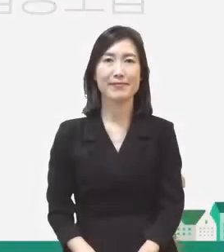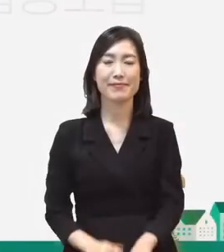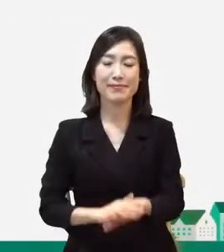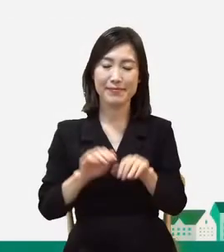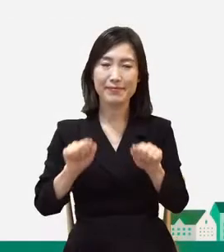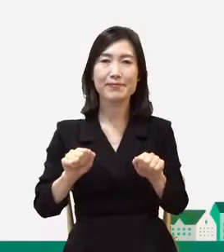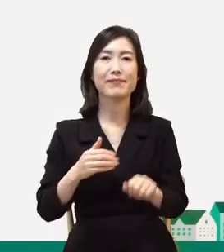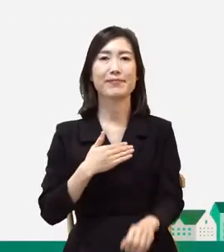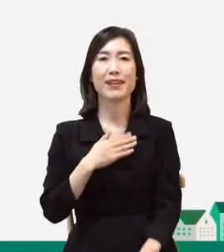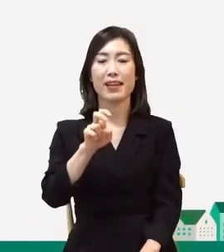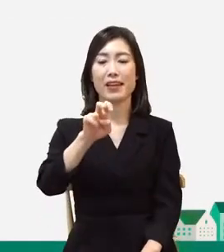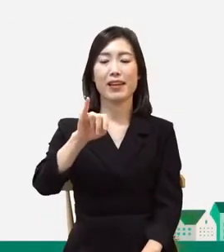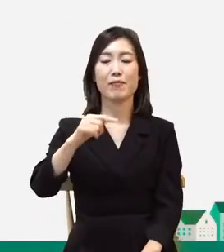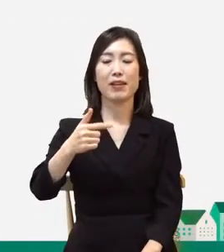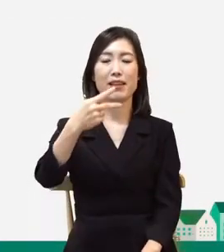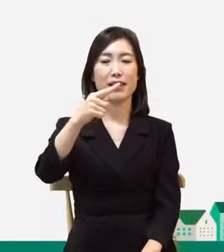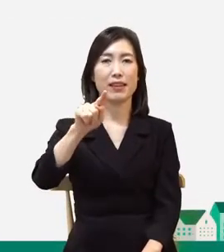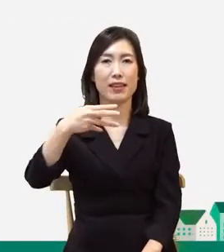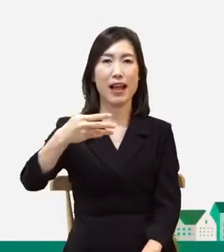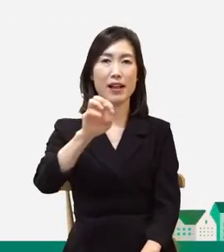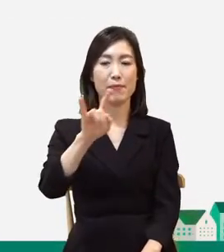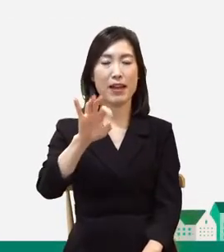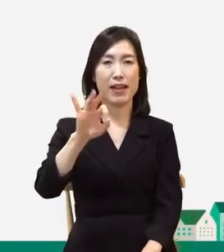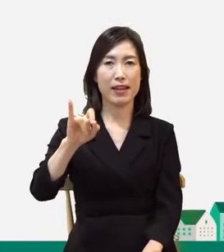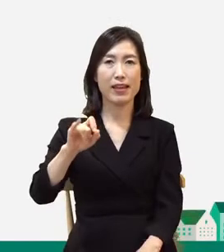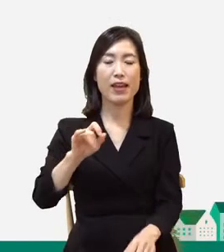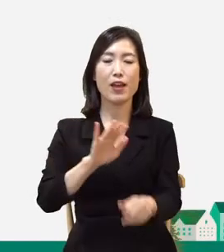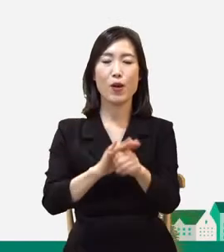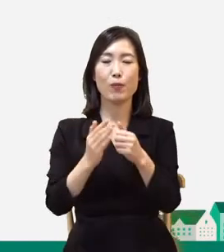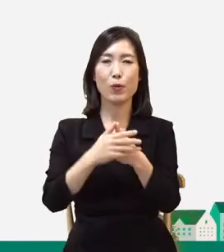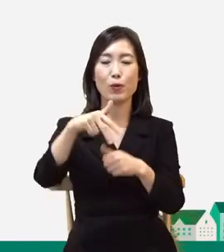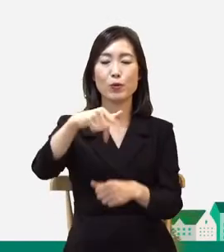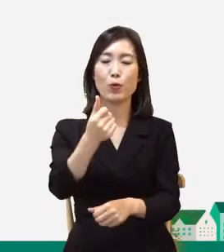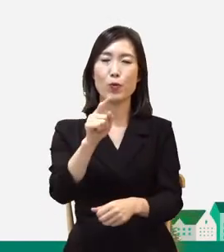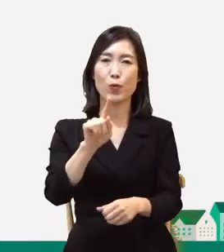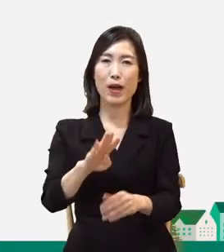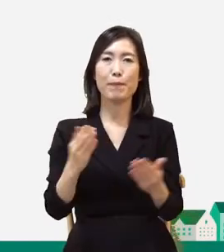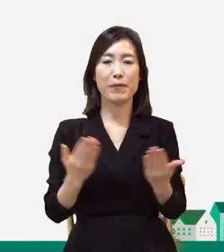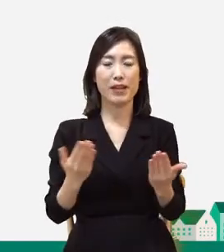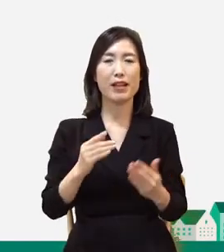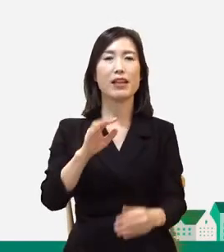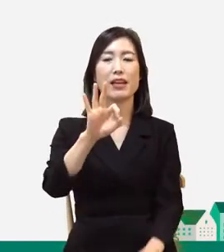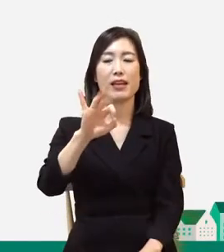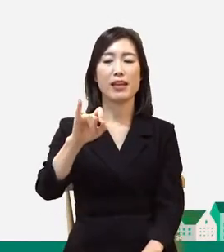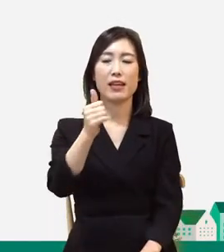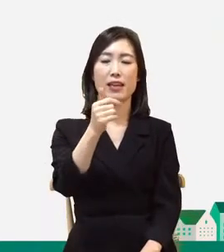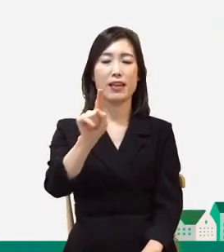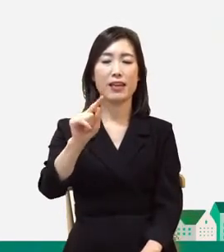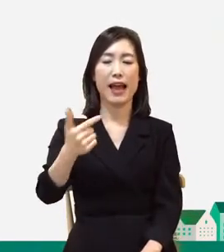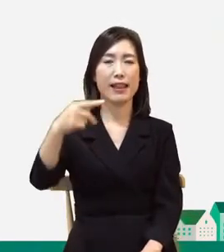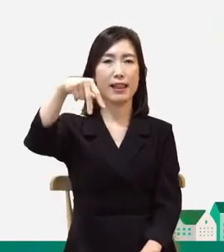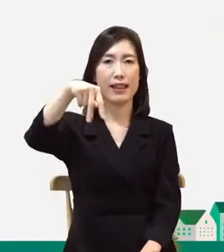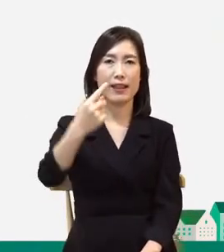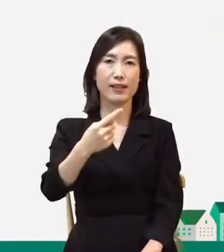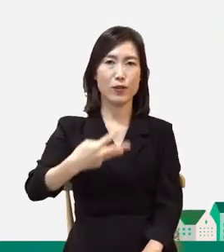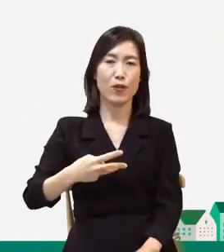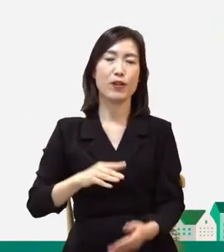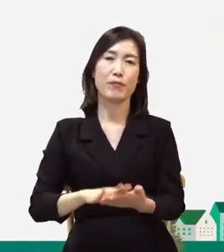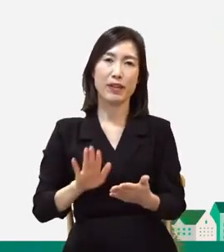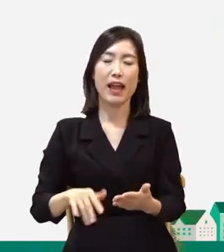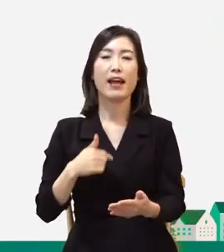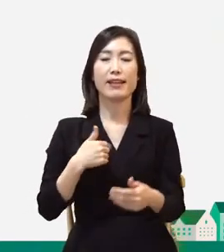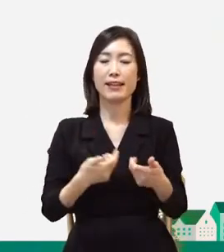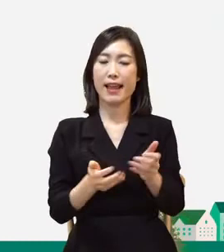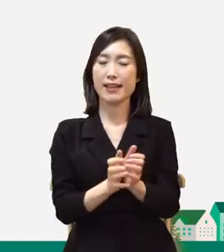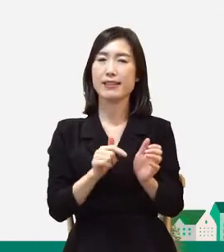네, 안녕하세요. 저는 민달팽이 주택협동조합에서 활동하고 있는 이한솔이라고 하고요. 사실 저희